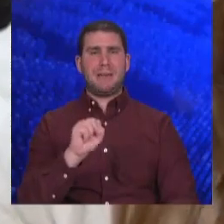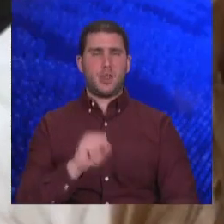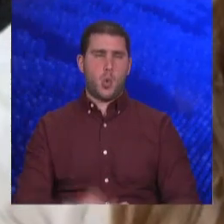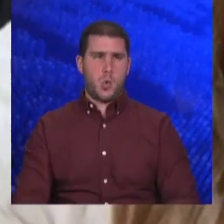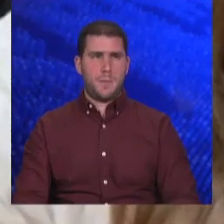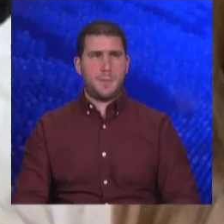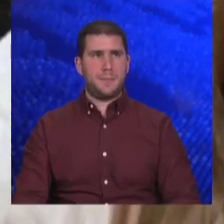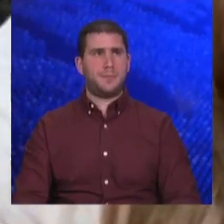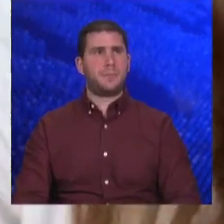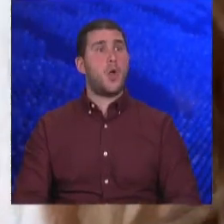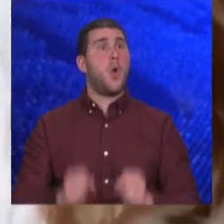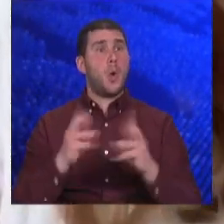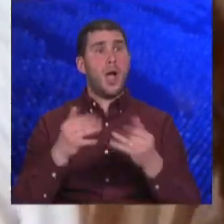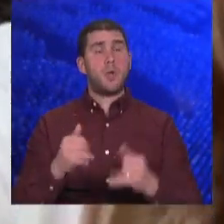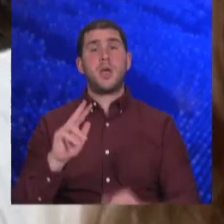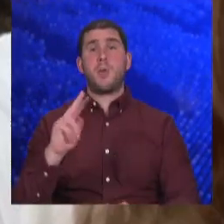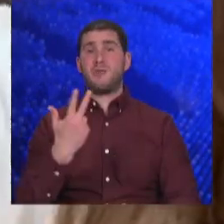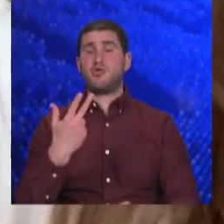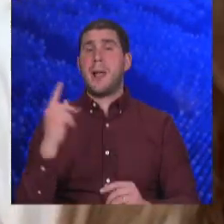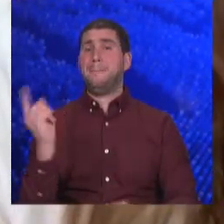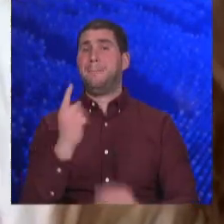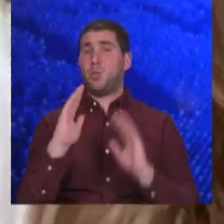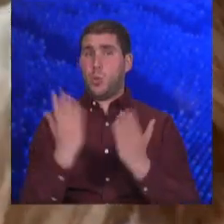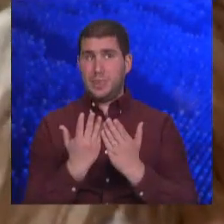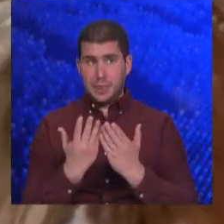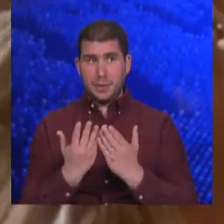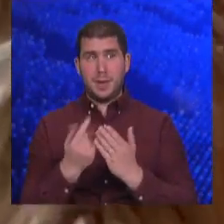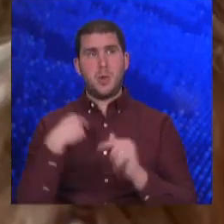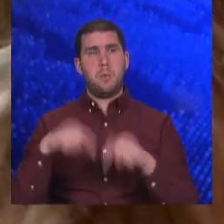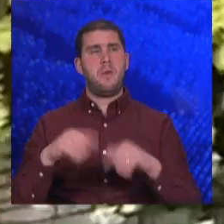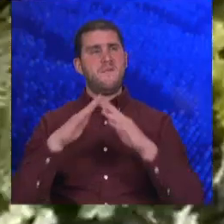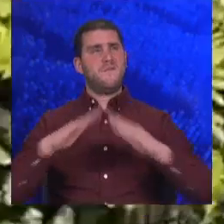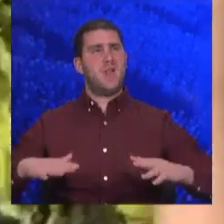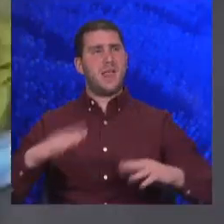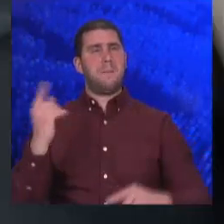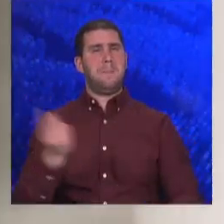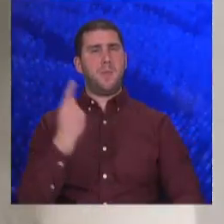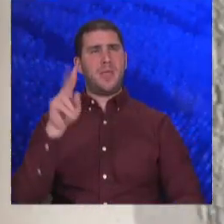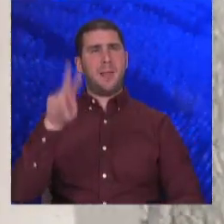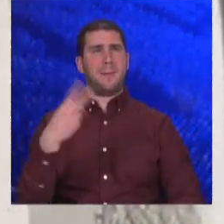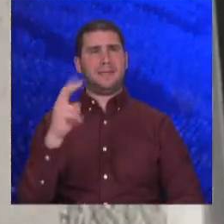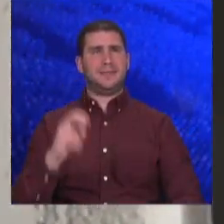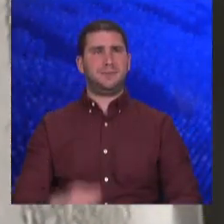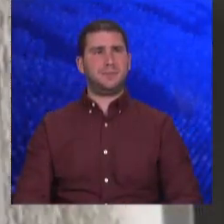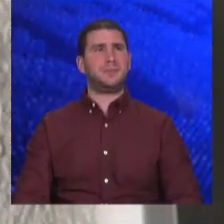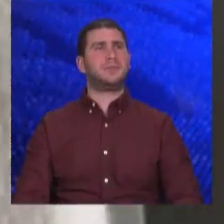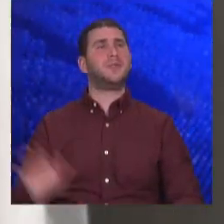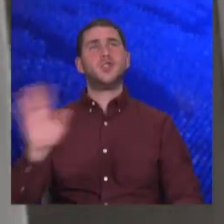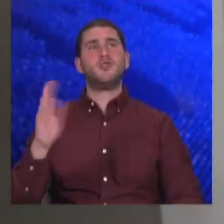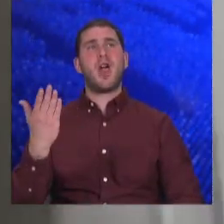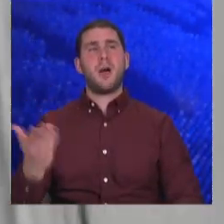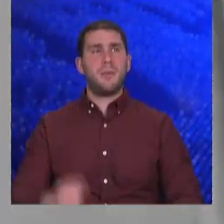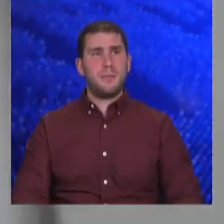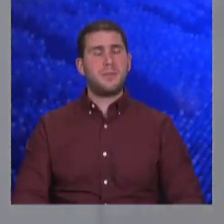טוב, אז היום השלישי לבידוד, ואנחנו פה בווילת המתבודדים 2020. שלום! זיו ועוד